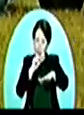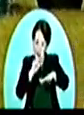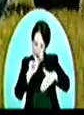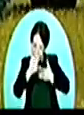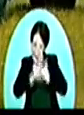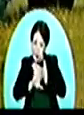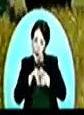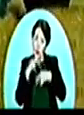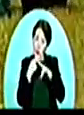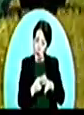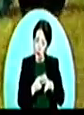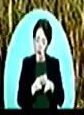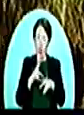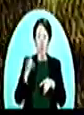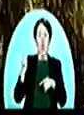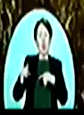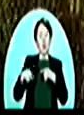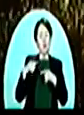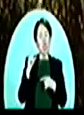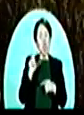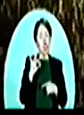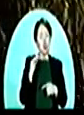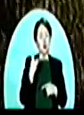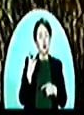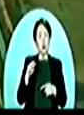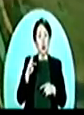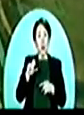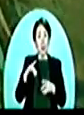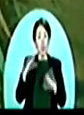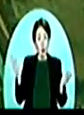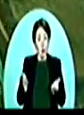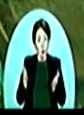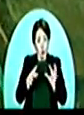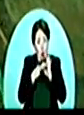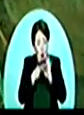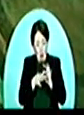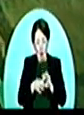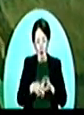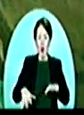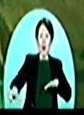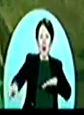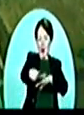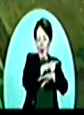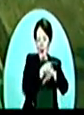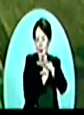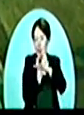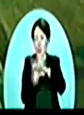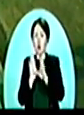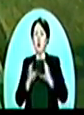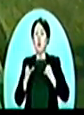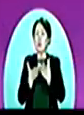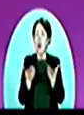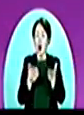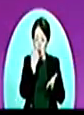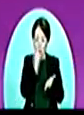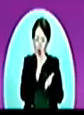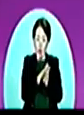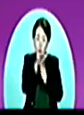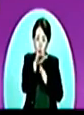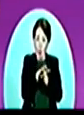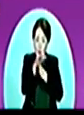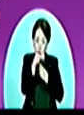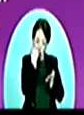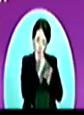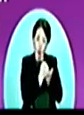хамгаалах, улмаар эрчимжүүлсэн мал аж ахуйг хөгжүүлэх үүднээс тариалангийн бүс нутгийг албан ёсоор тогтоосон. Энэ бүс